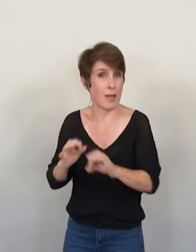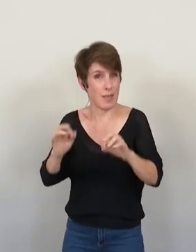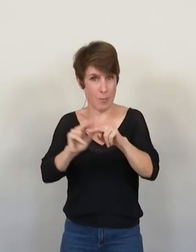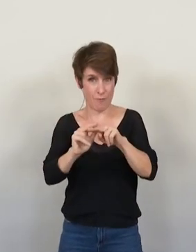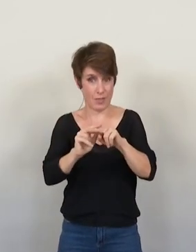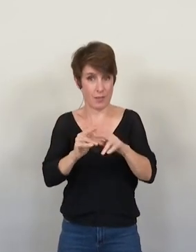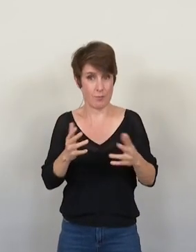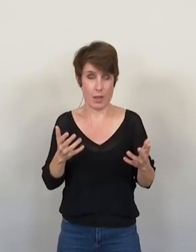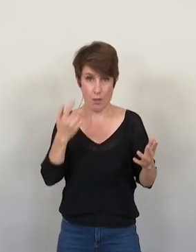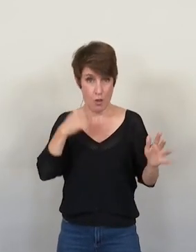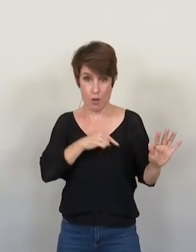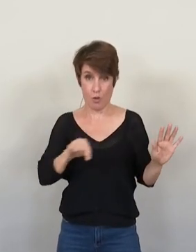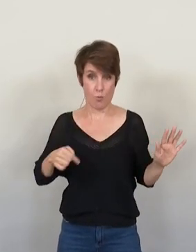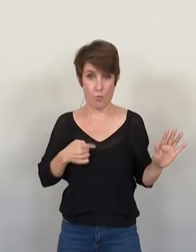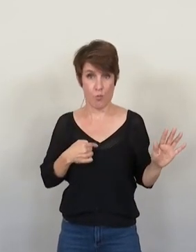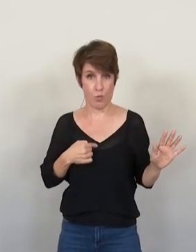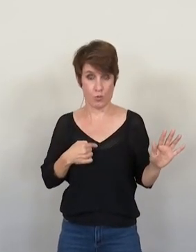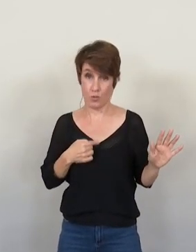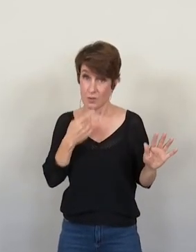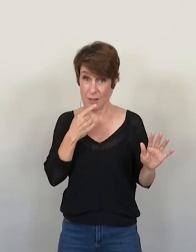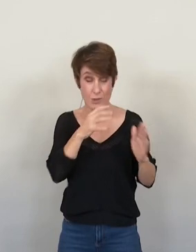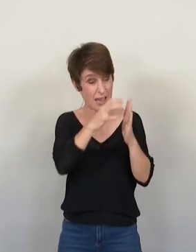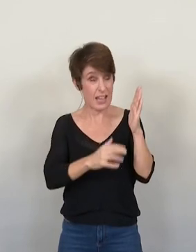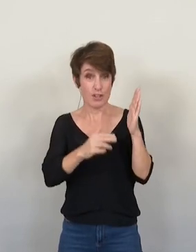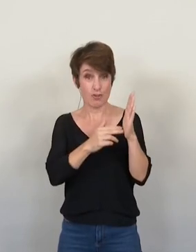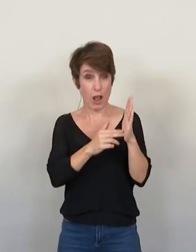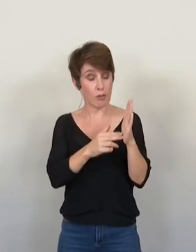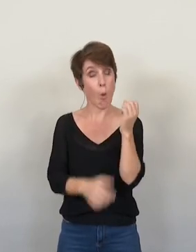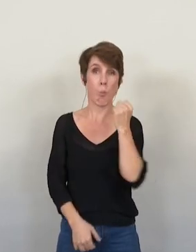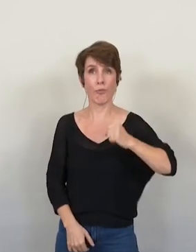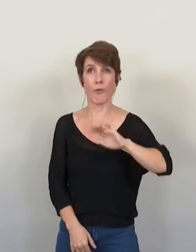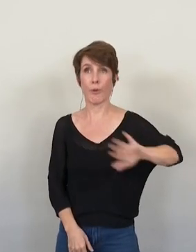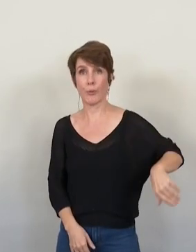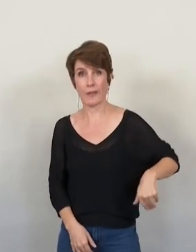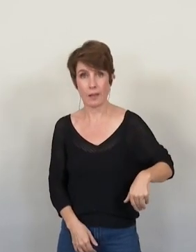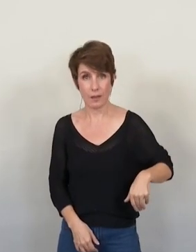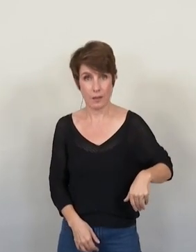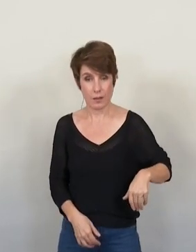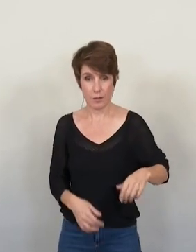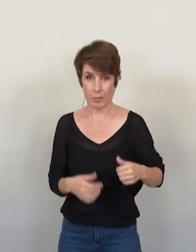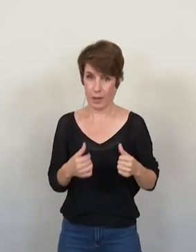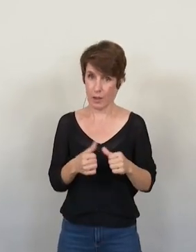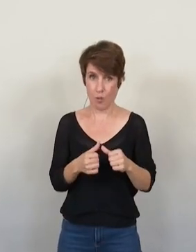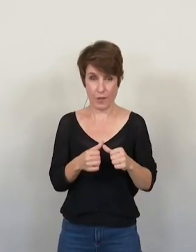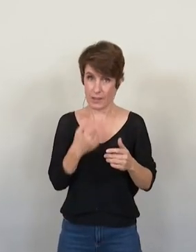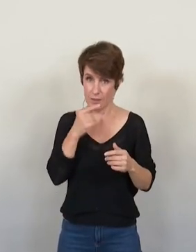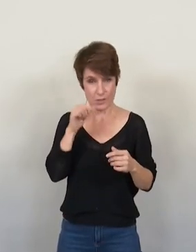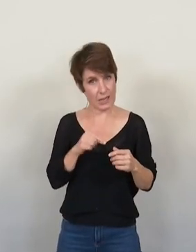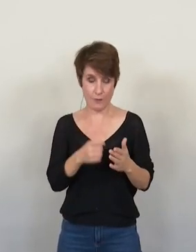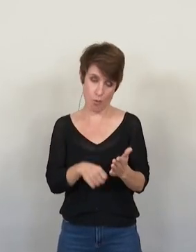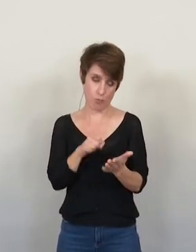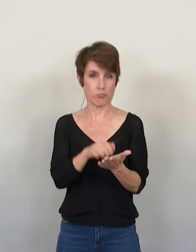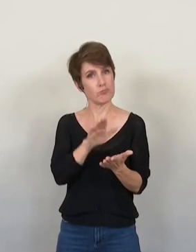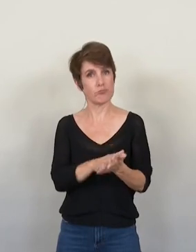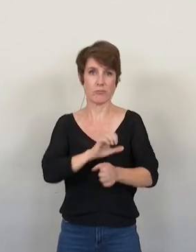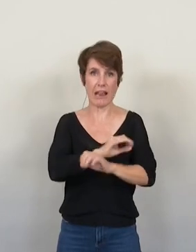de ce type de rupture d'une charte et d'une signature aurait dû figurer dans votre rendu acte pour notre part